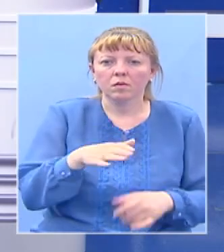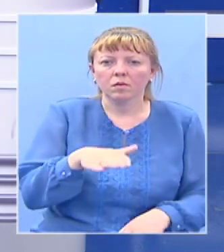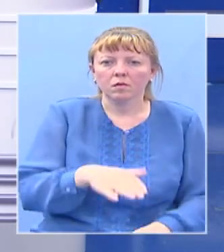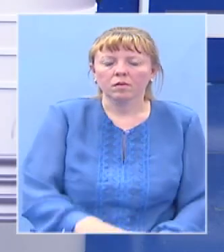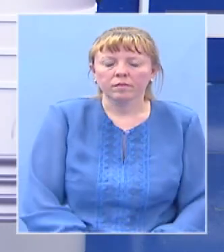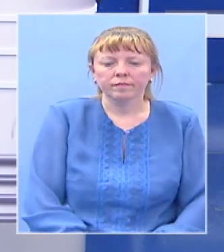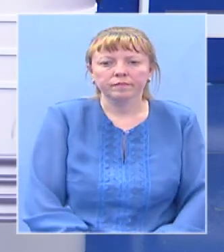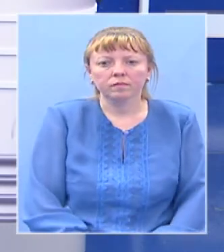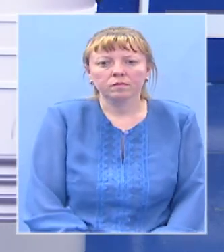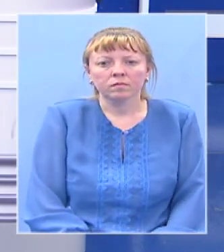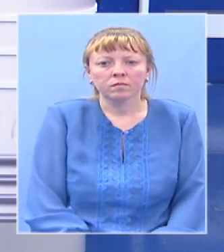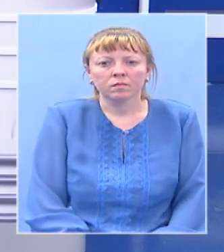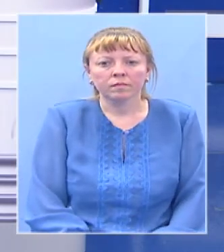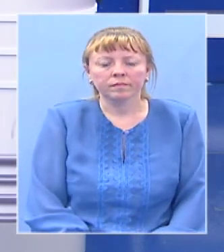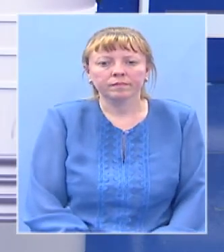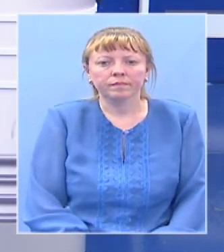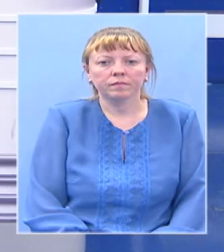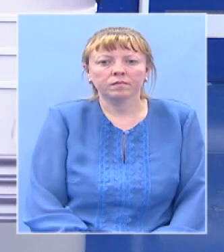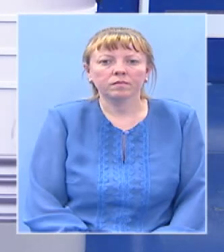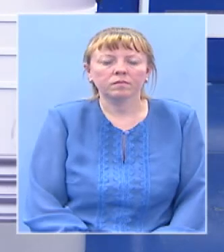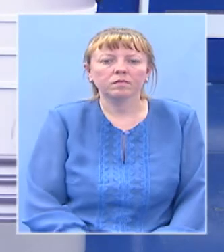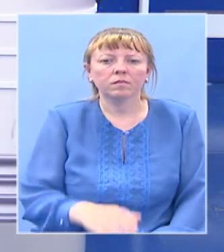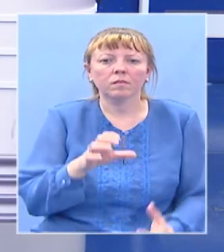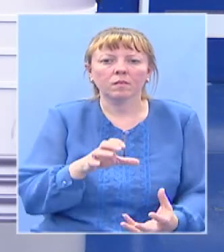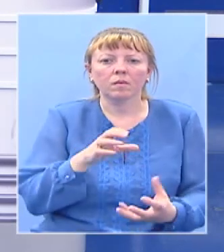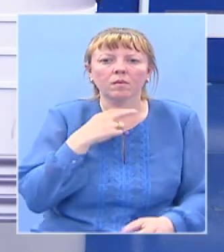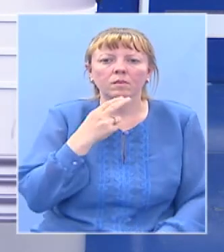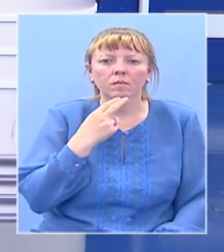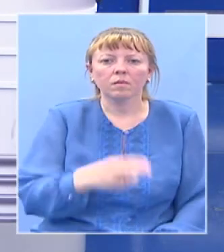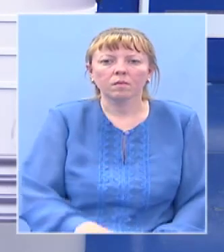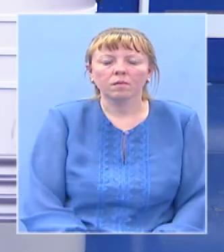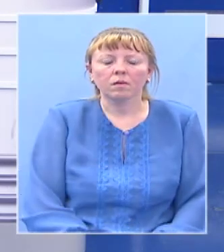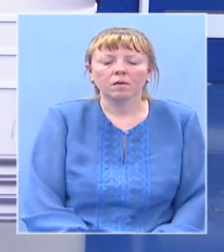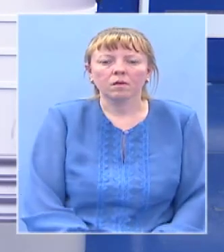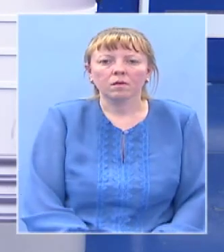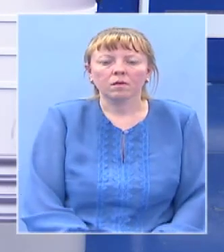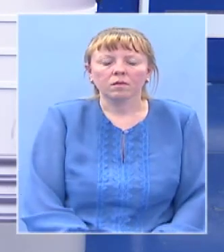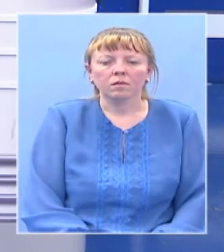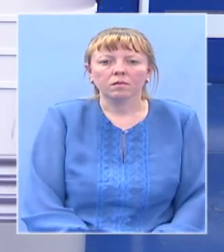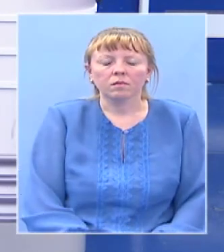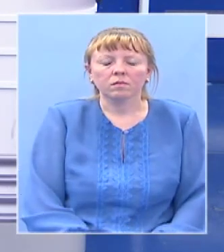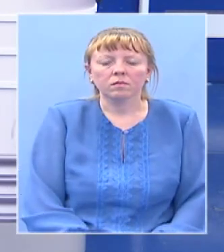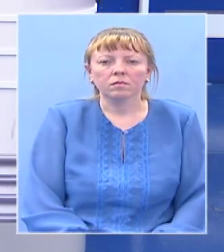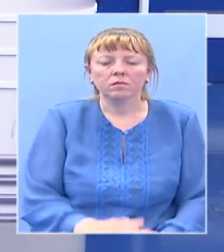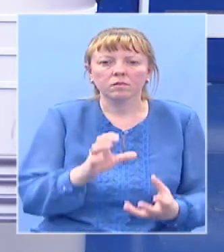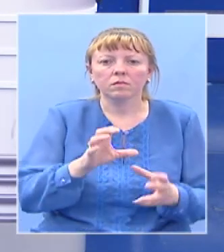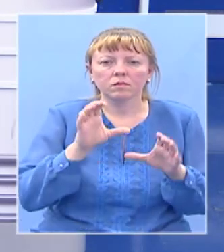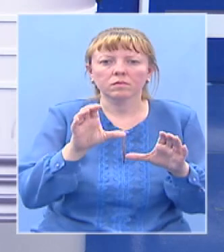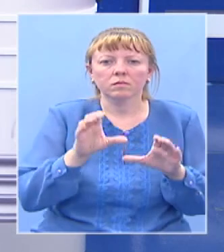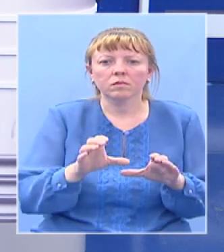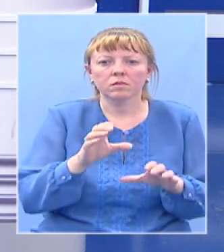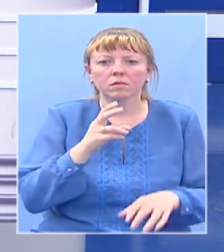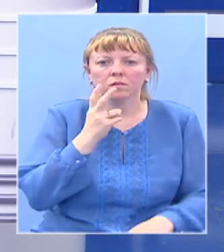ны ваше ведомство осуществляет транспортный контроль за соблюдением транспортного законодательства на